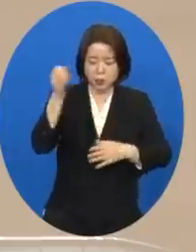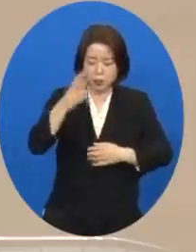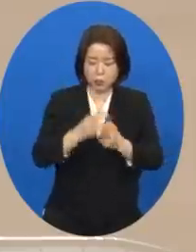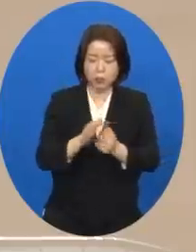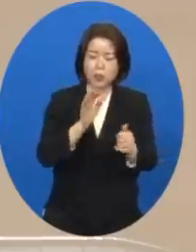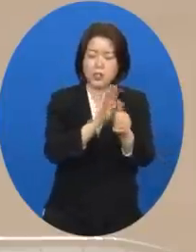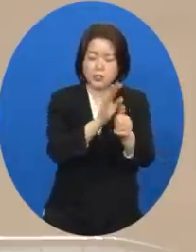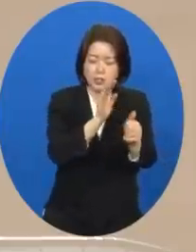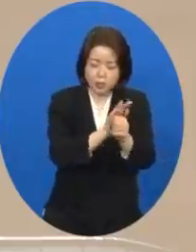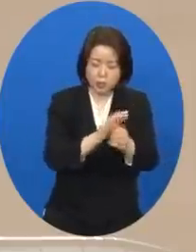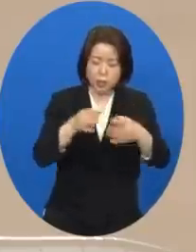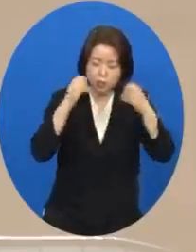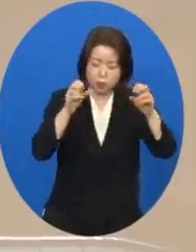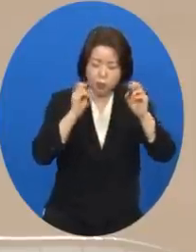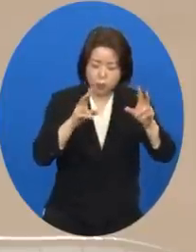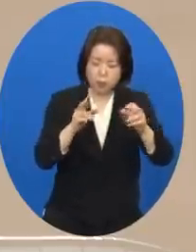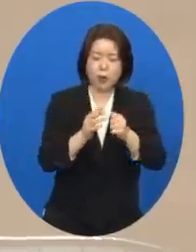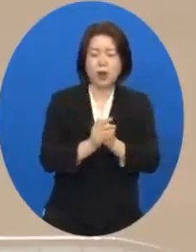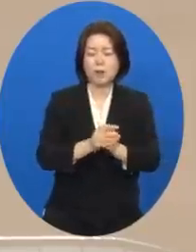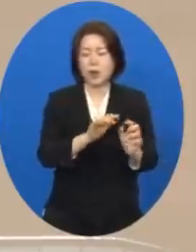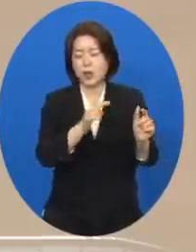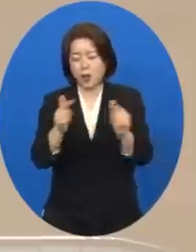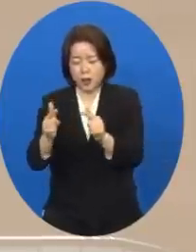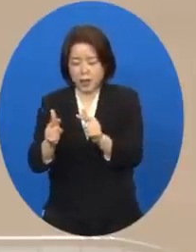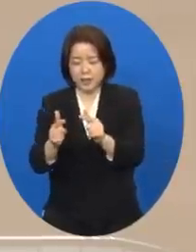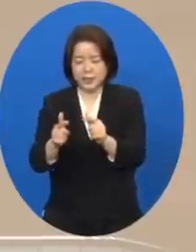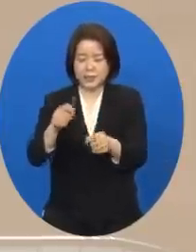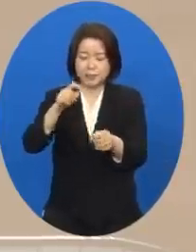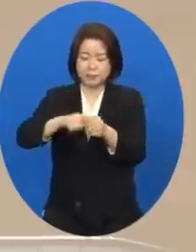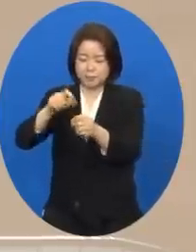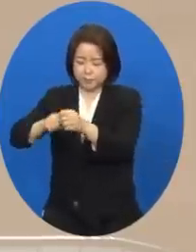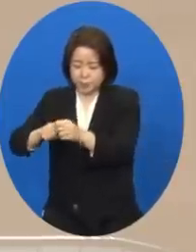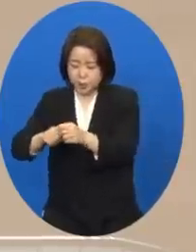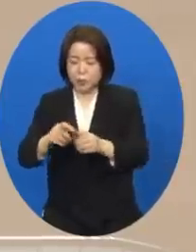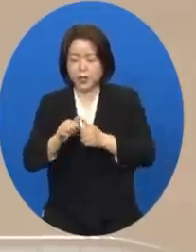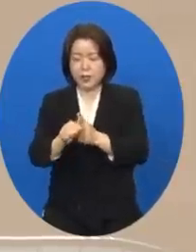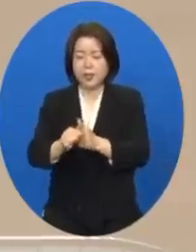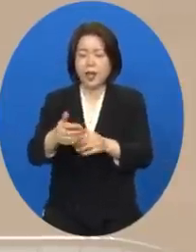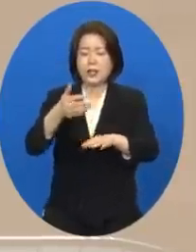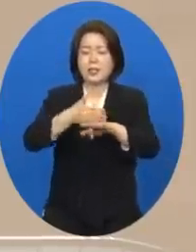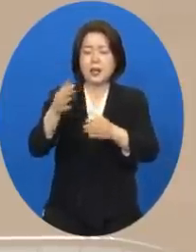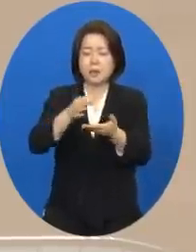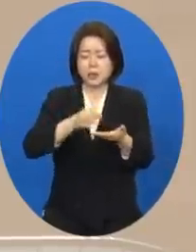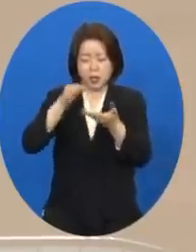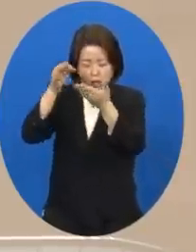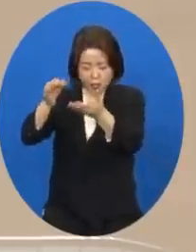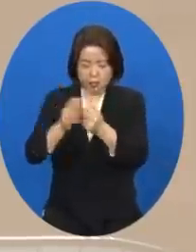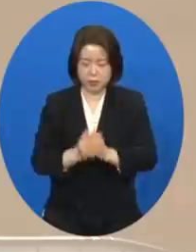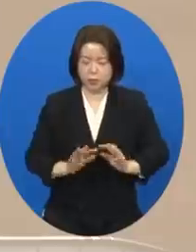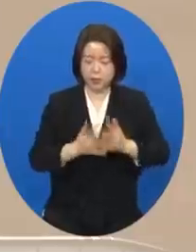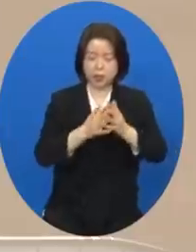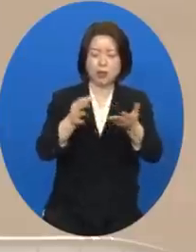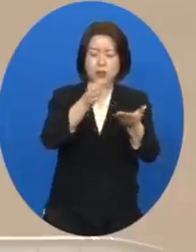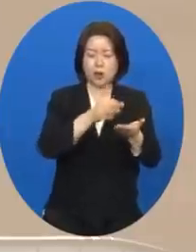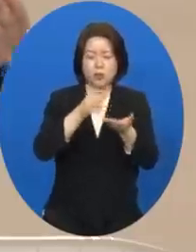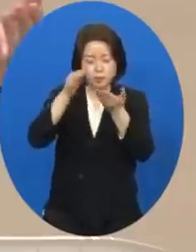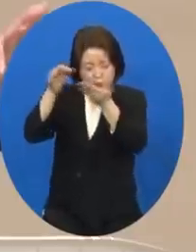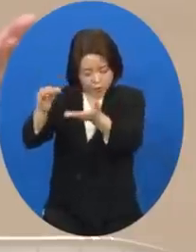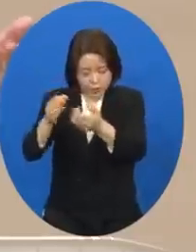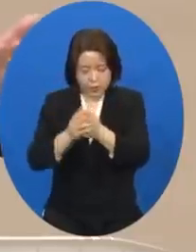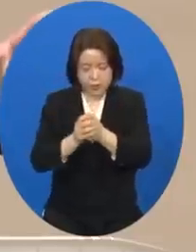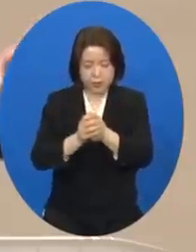공 과 구정 군과 그리고 각 까지의 제목의 감사 한국 건축 헌금으로 주께 드리는